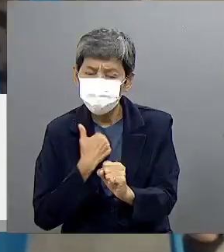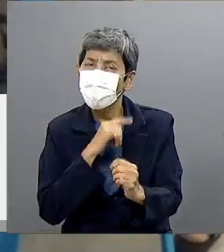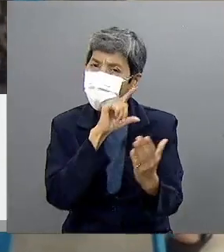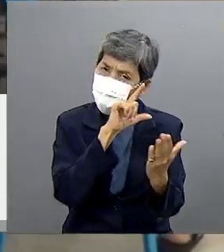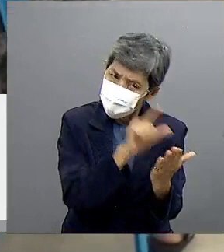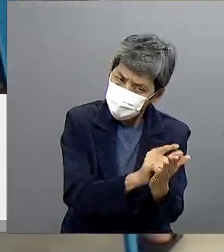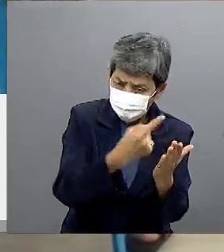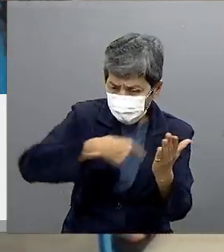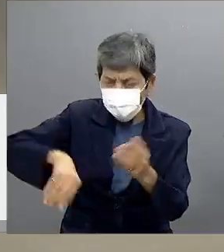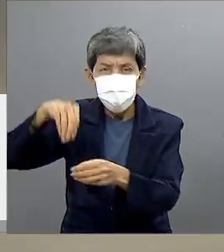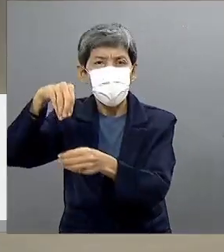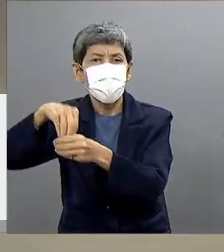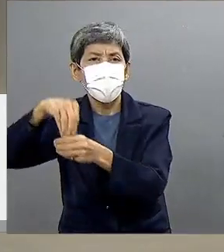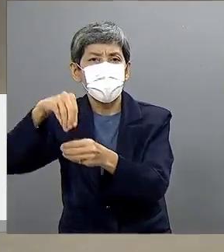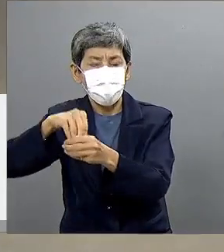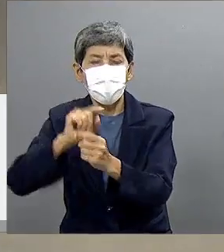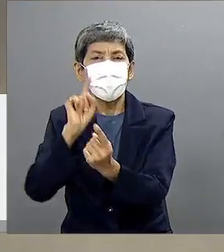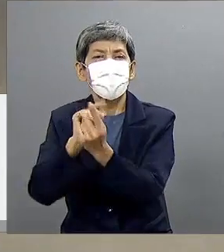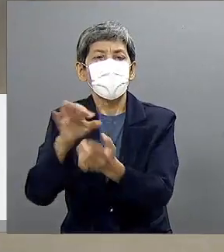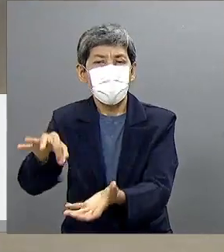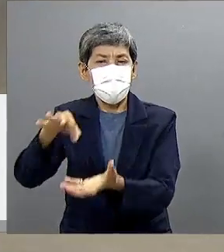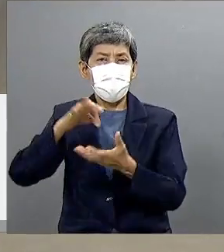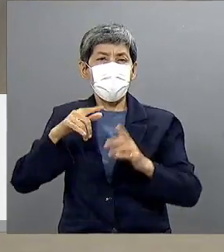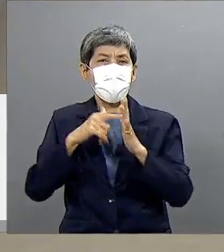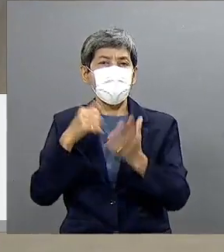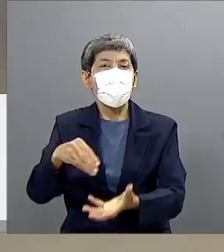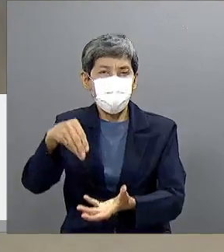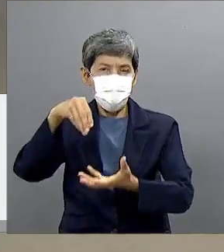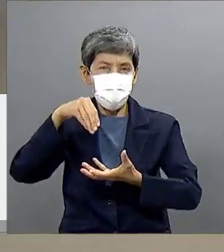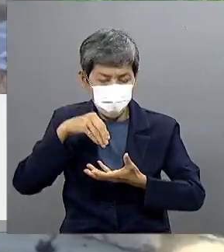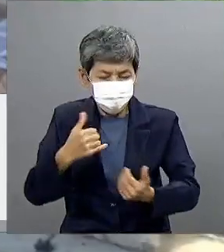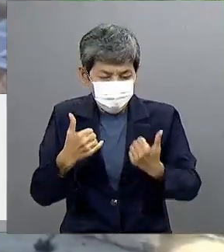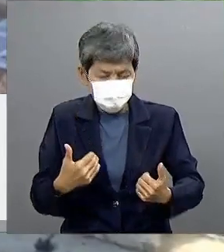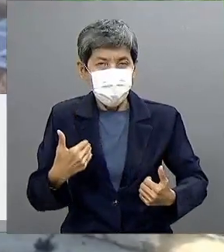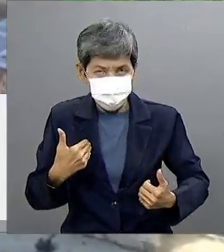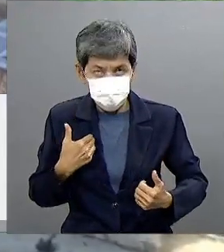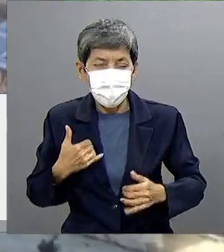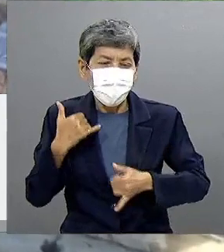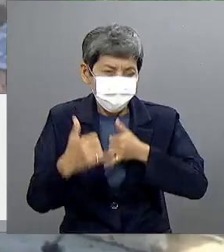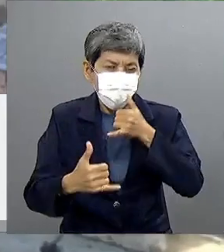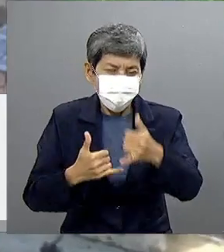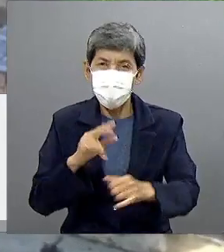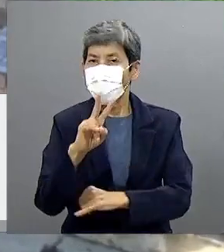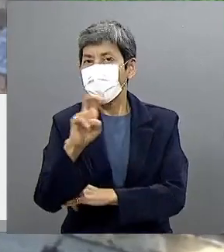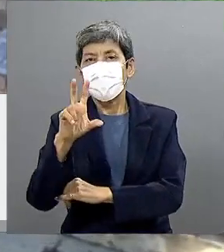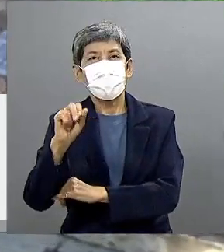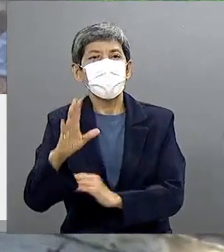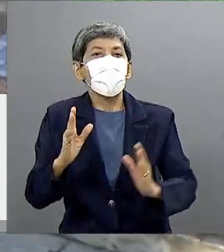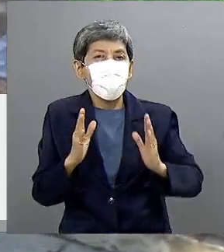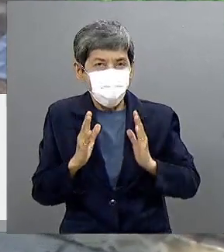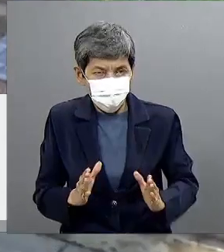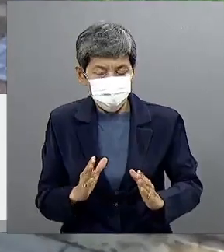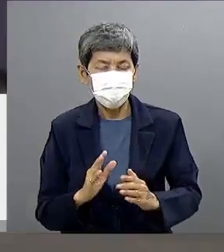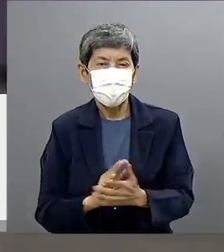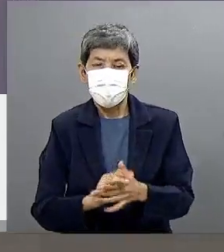เจอแจกจบกับทางสาธารณสุขโดยวันนี้มีผู้เข้ามาขอตรวจ237คนพบติดเชื้อถึ